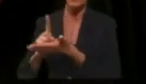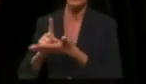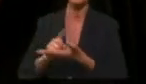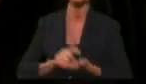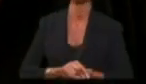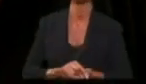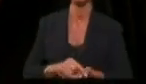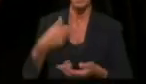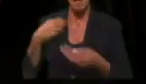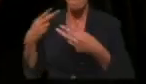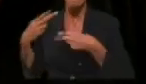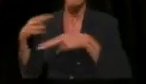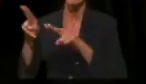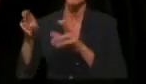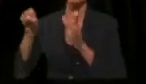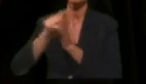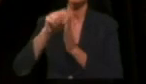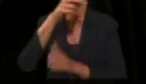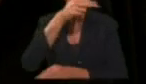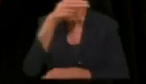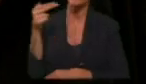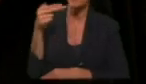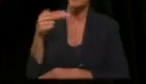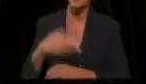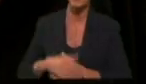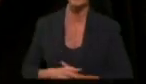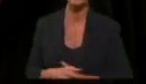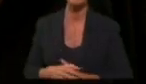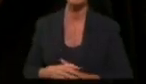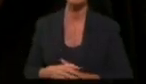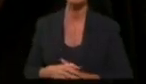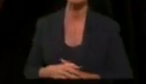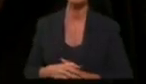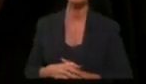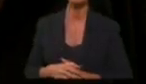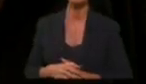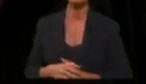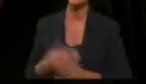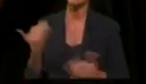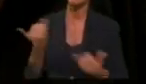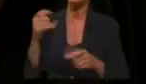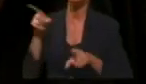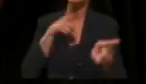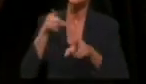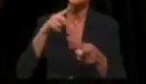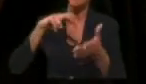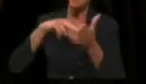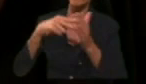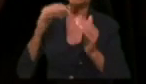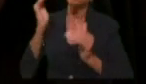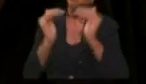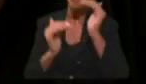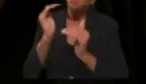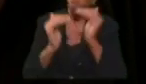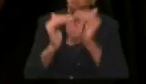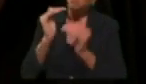I wracając do wątku, chciałam podkreślić znaczenie planowania w rozwoju zrównoważonego i też dostępnego